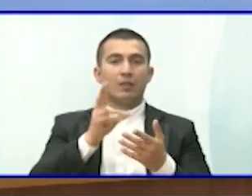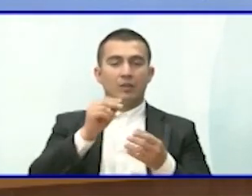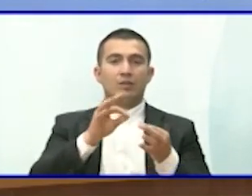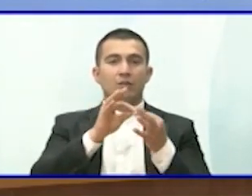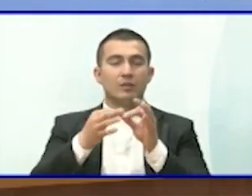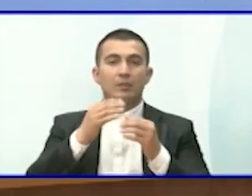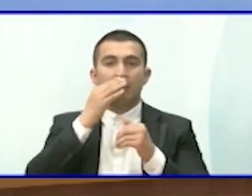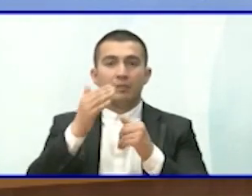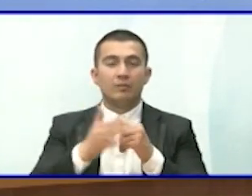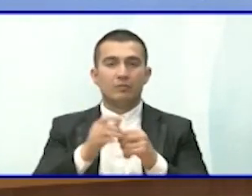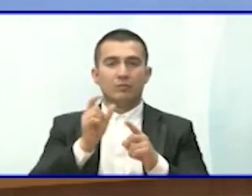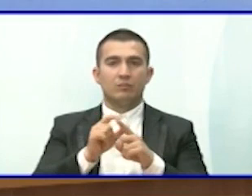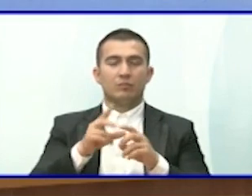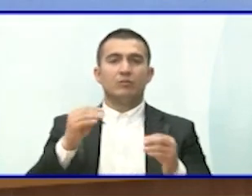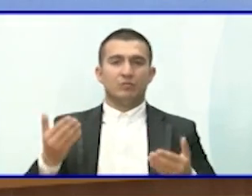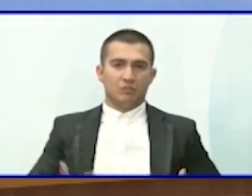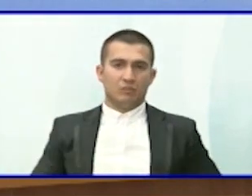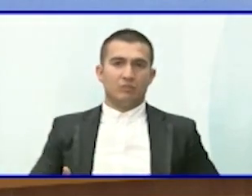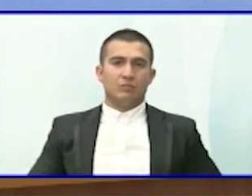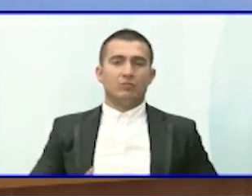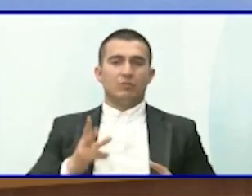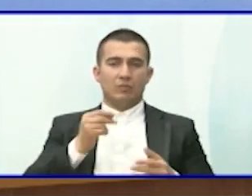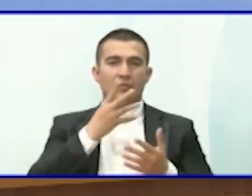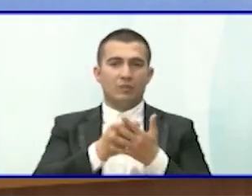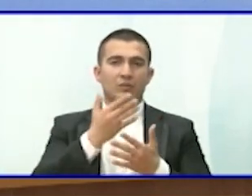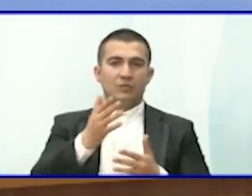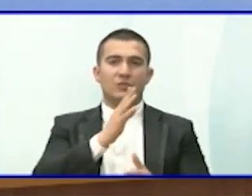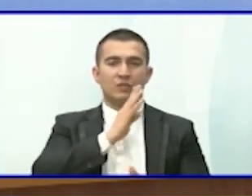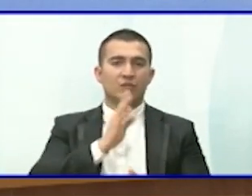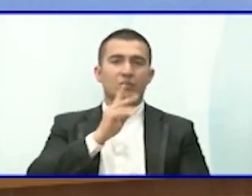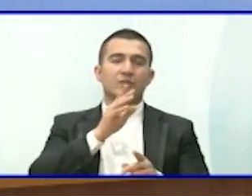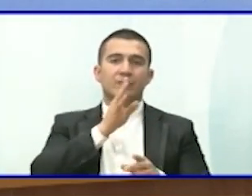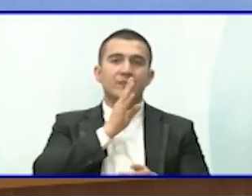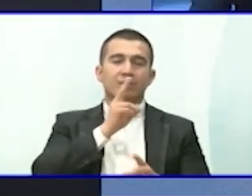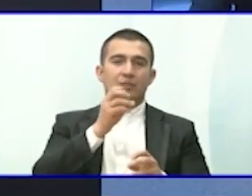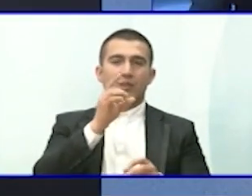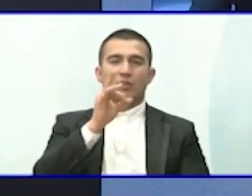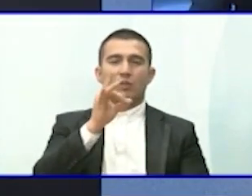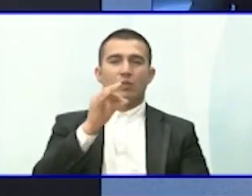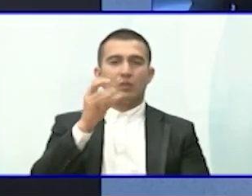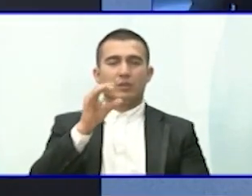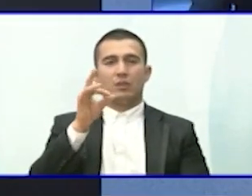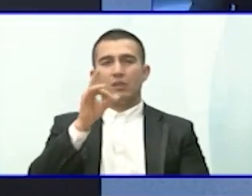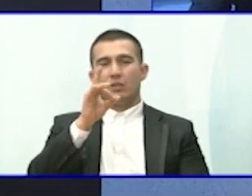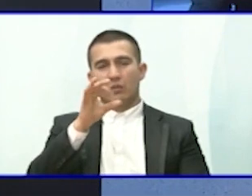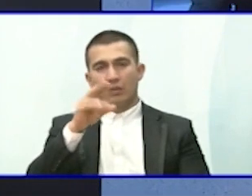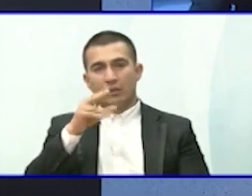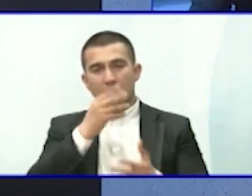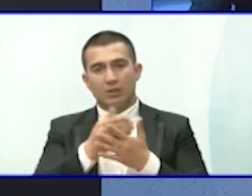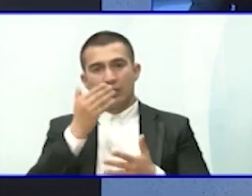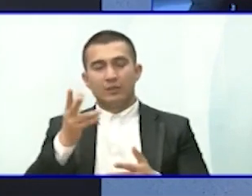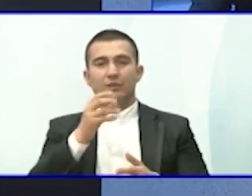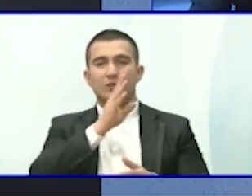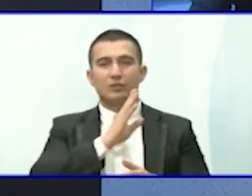слова жизнь жизнь женского рода с мягким знаком в предложном падеже смотрите